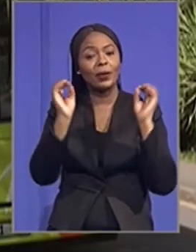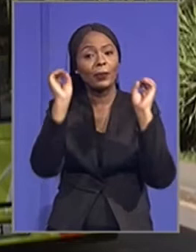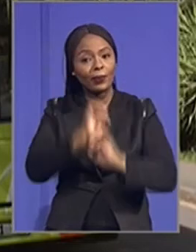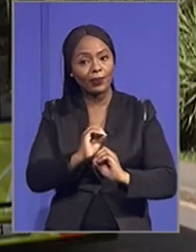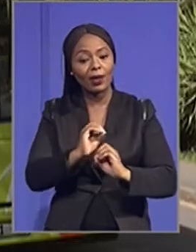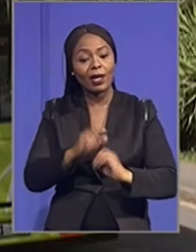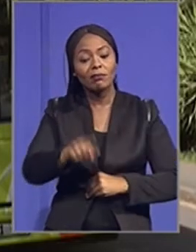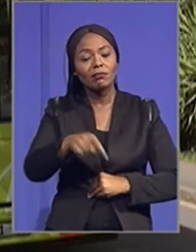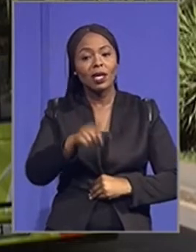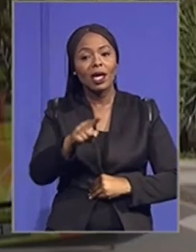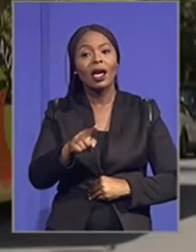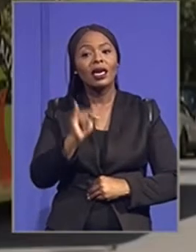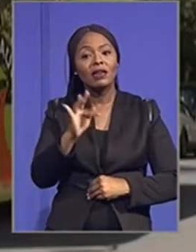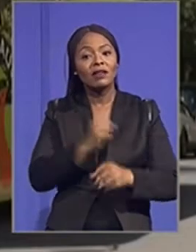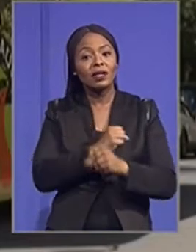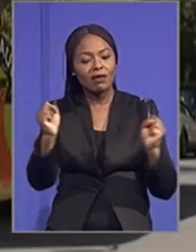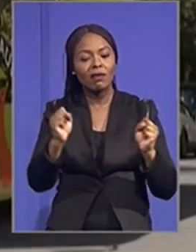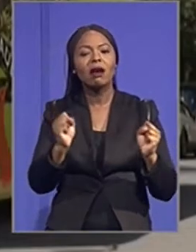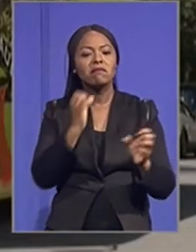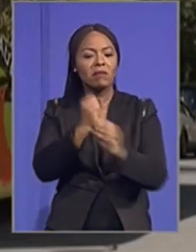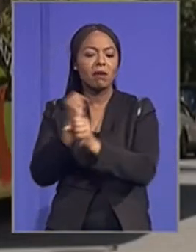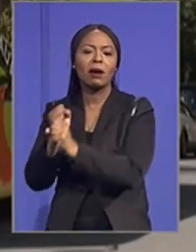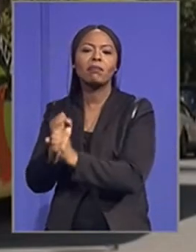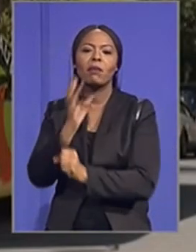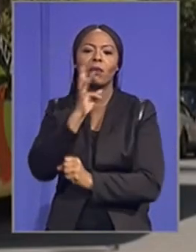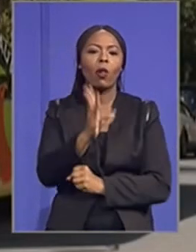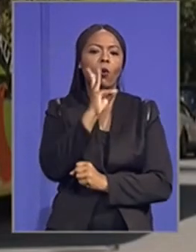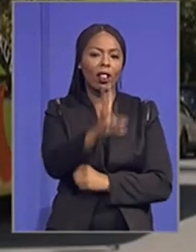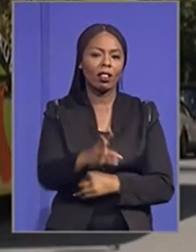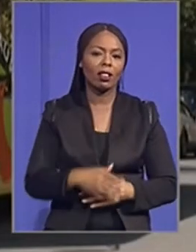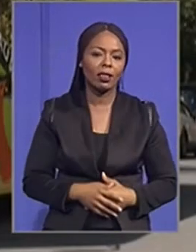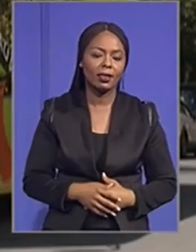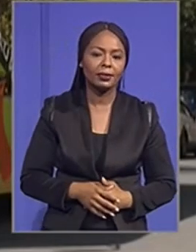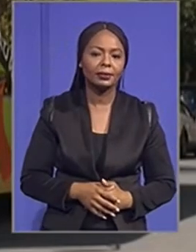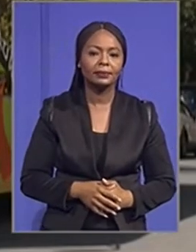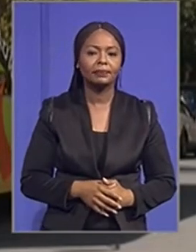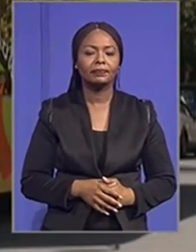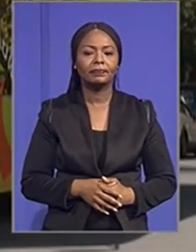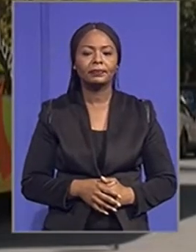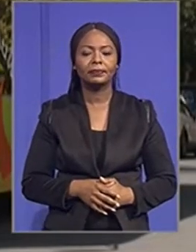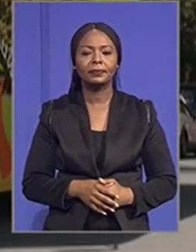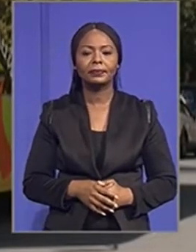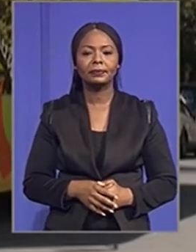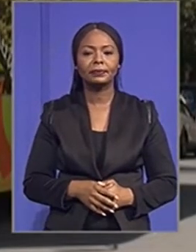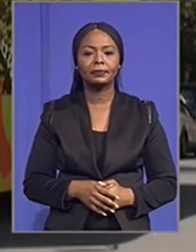ya Phupjane selemong sena. Makgala Masiteng, SABC News, Bloemfontein.